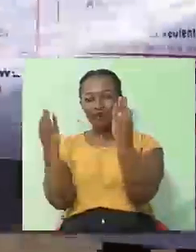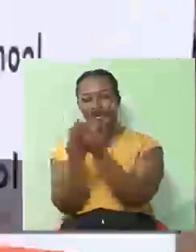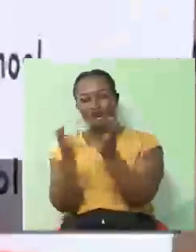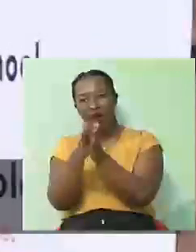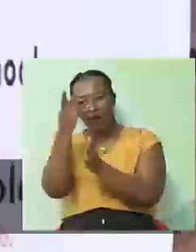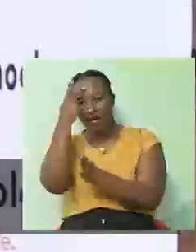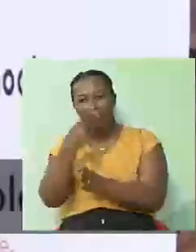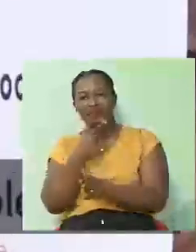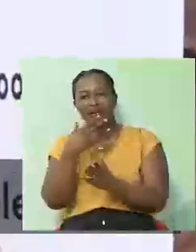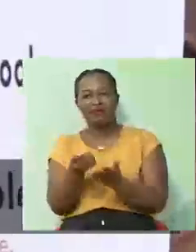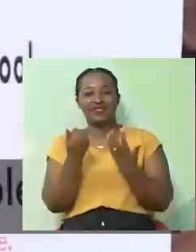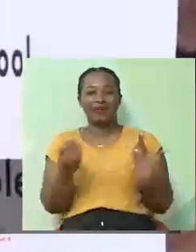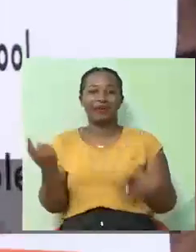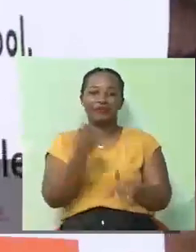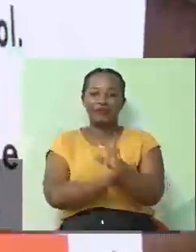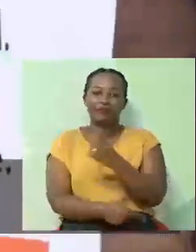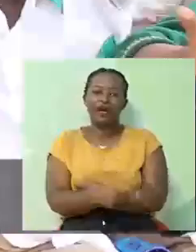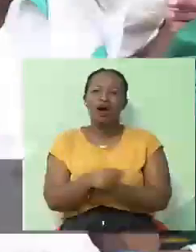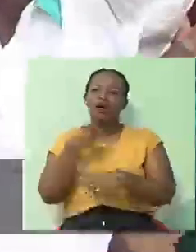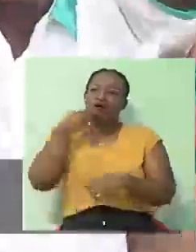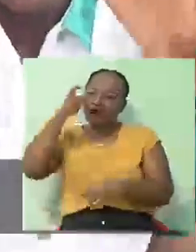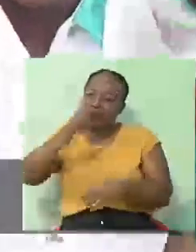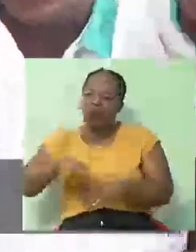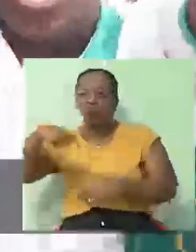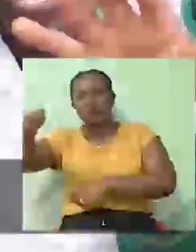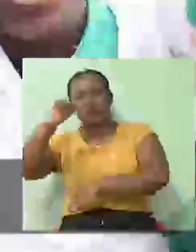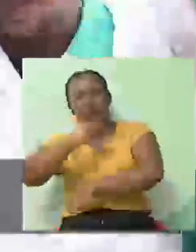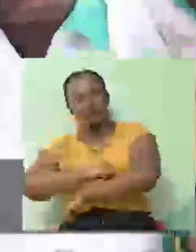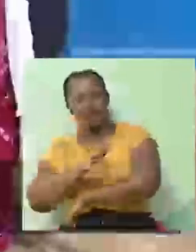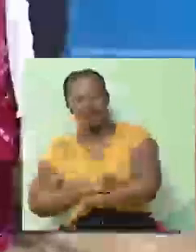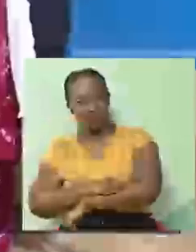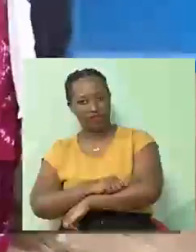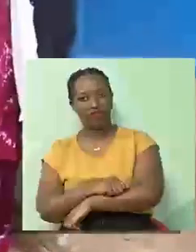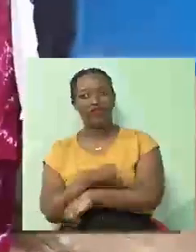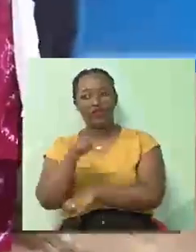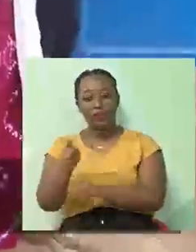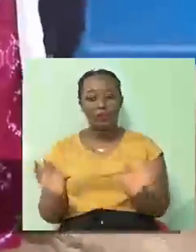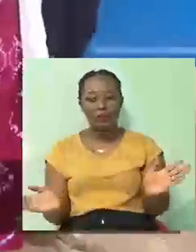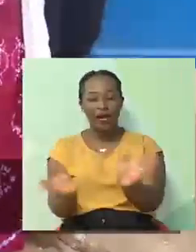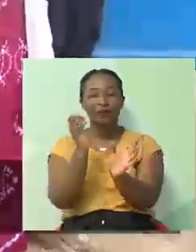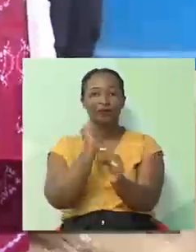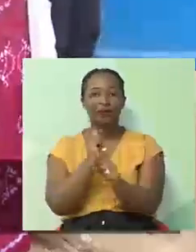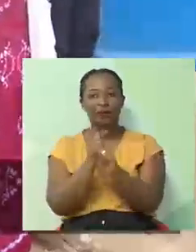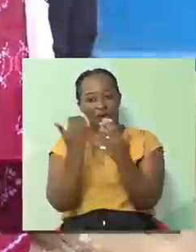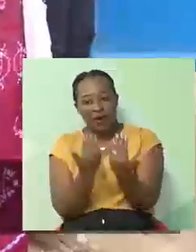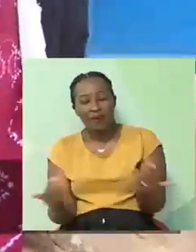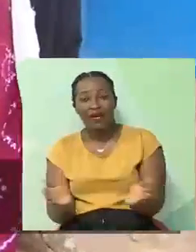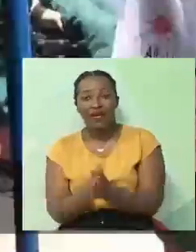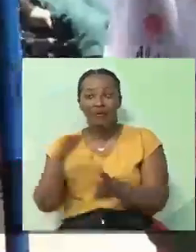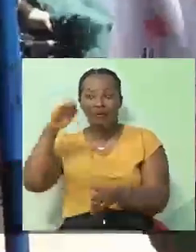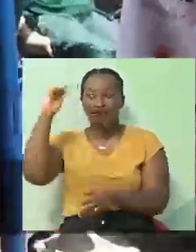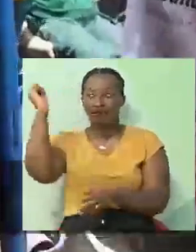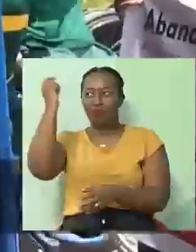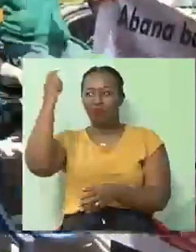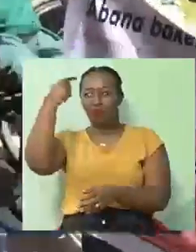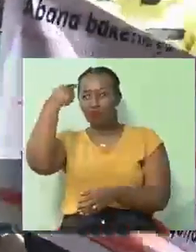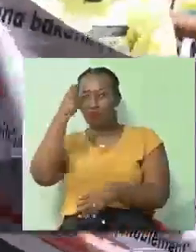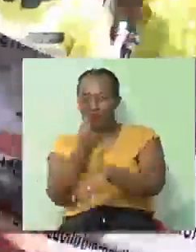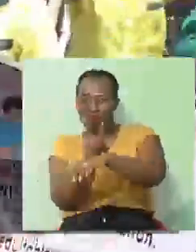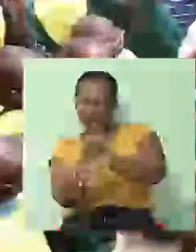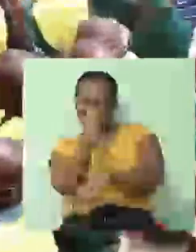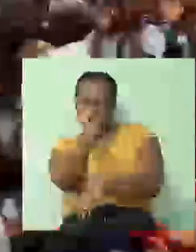gukangurira imiryango n'ababyeyi bafite abana bafite ubumuga kutabavutsa uburenganzira bwo kugana ishuri ubu bukangurambaga bukorwa abana n'abantu bakuru bavuze inzogera